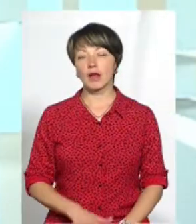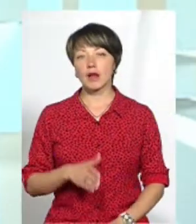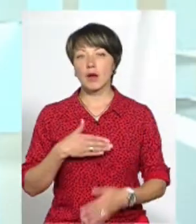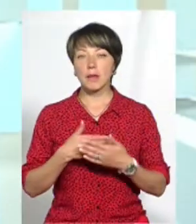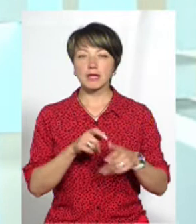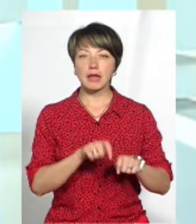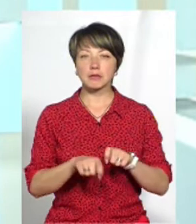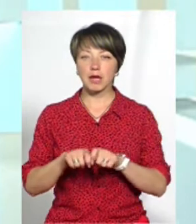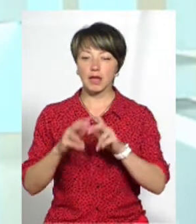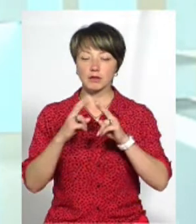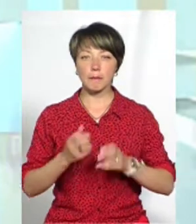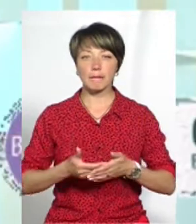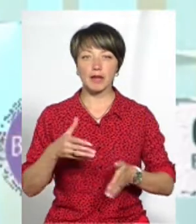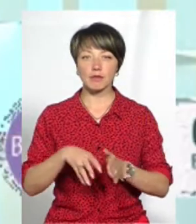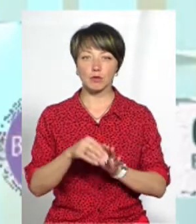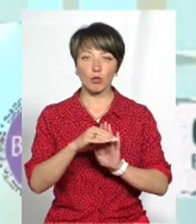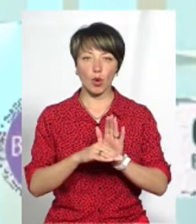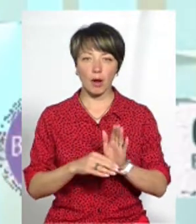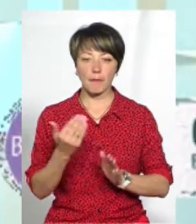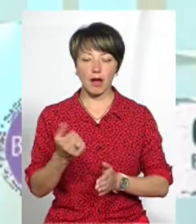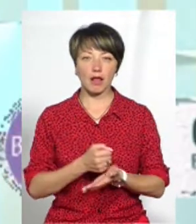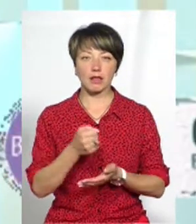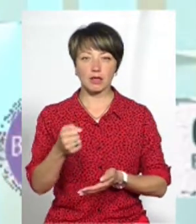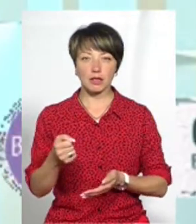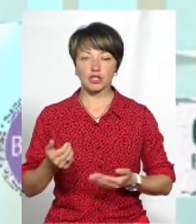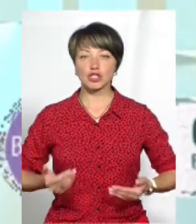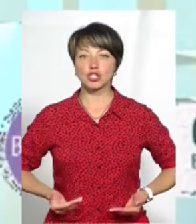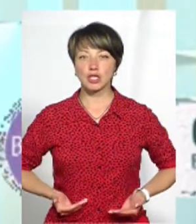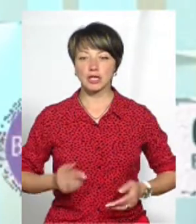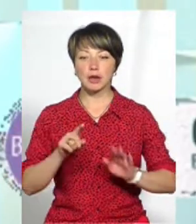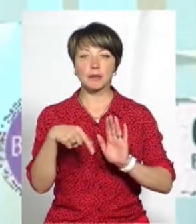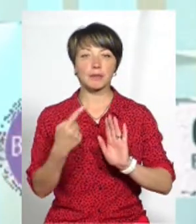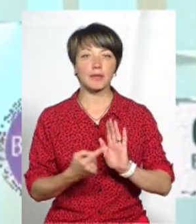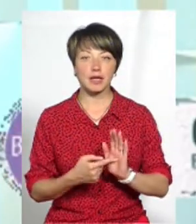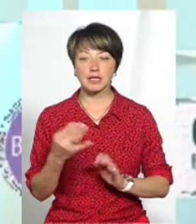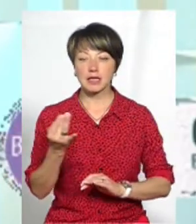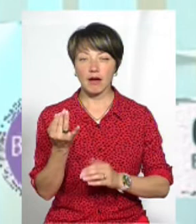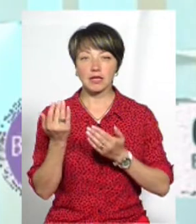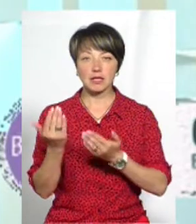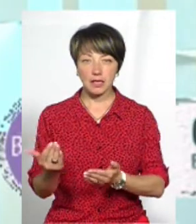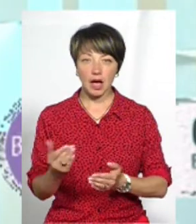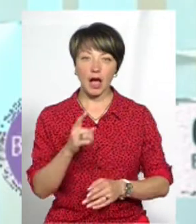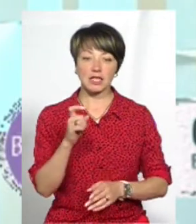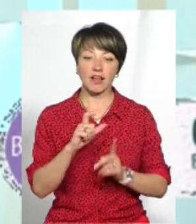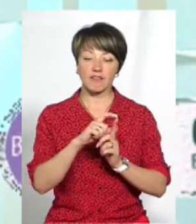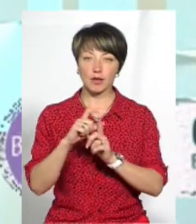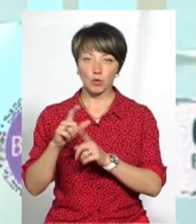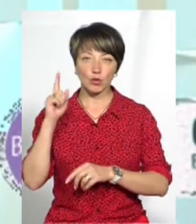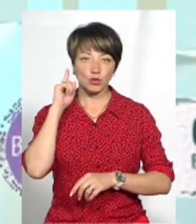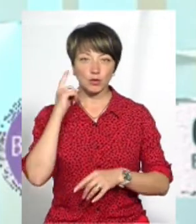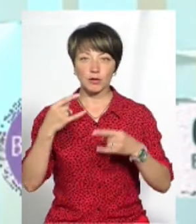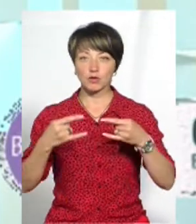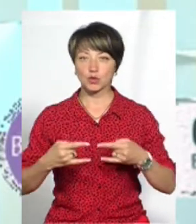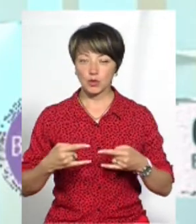Громадські експерти аналізують передвиборчі програми кандидатів, жителі ставлять питання, які цікавлять їх, а за відповідями почутими